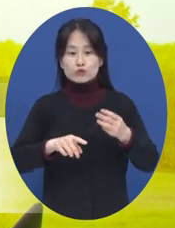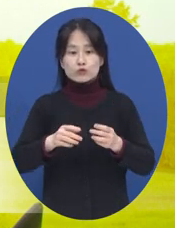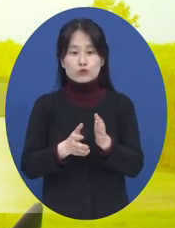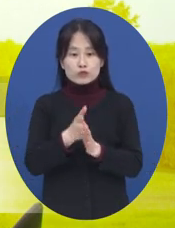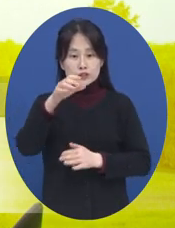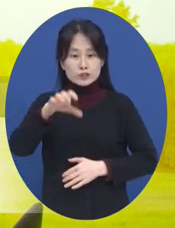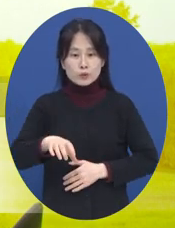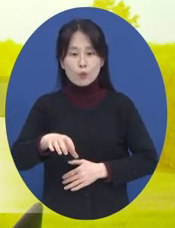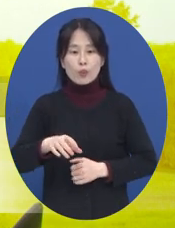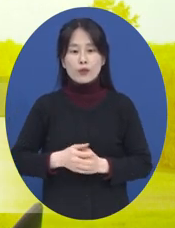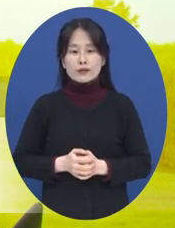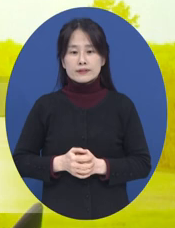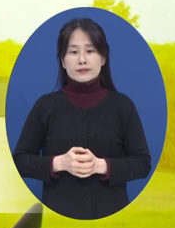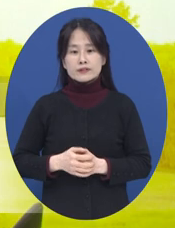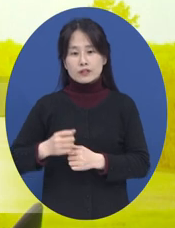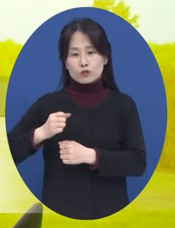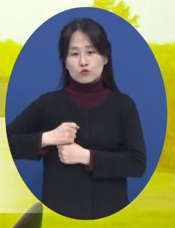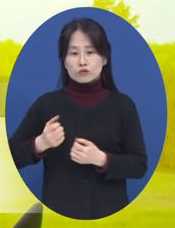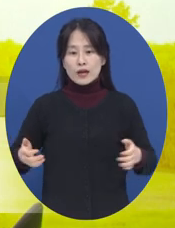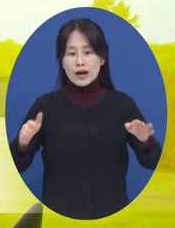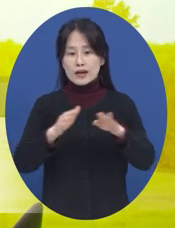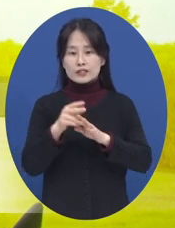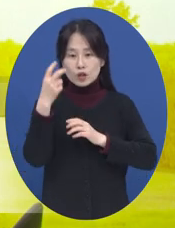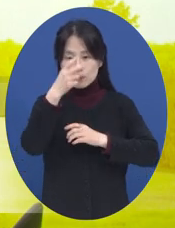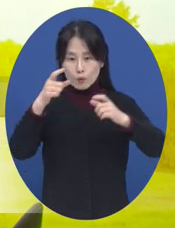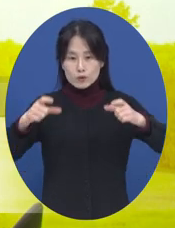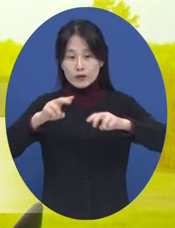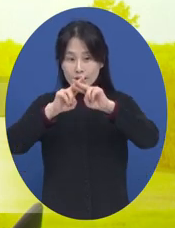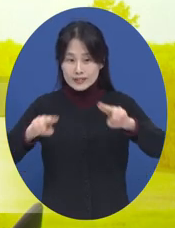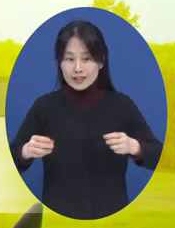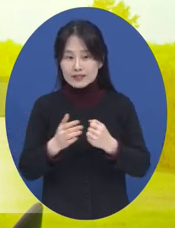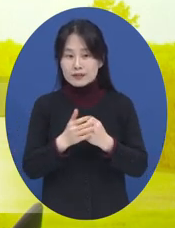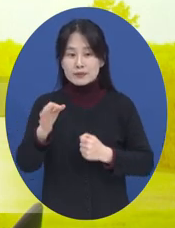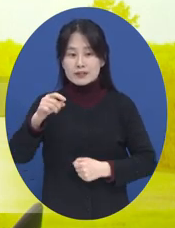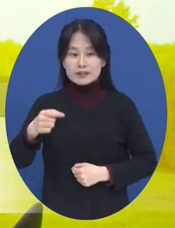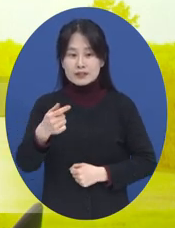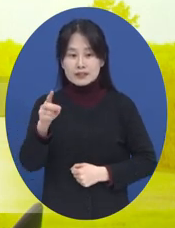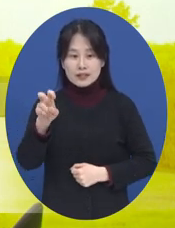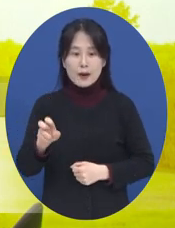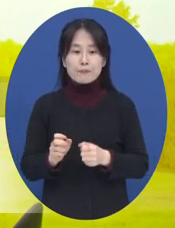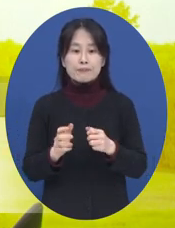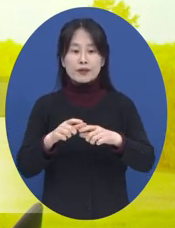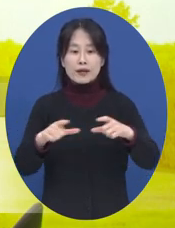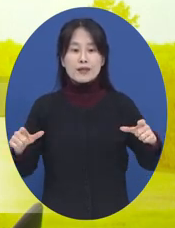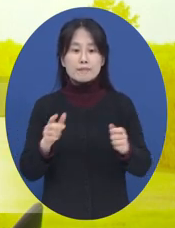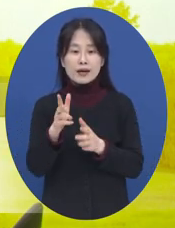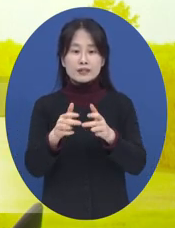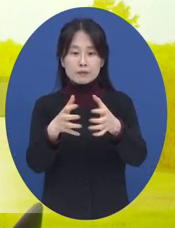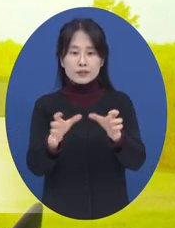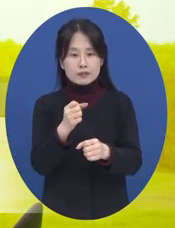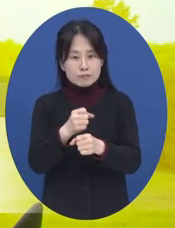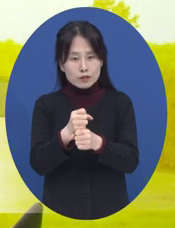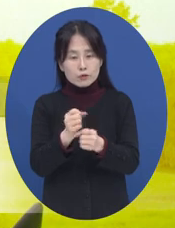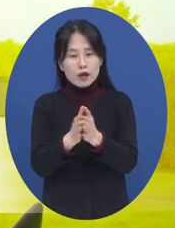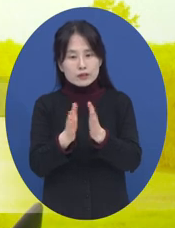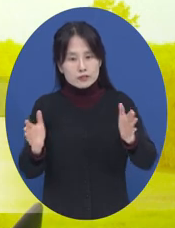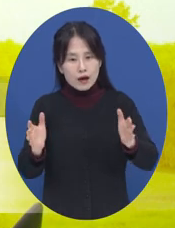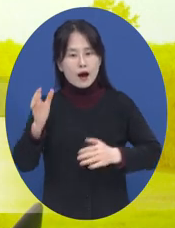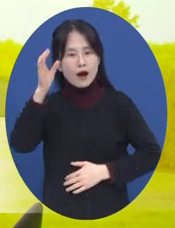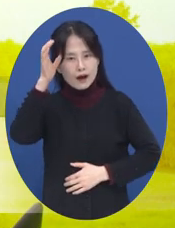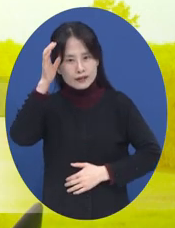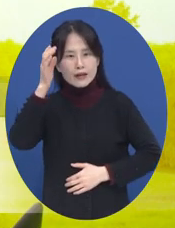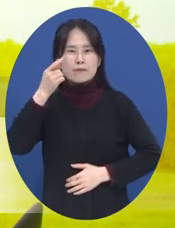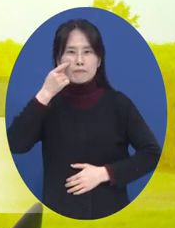양주시의 인형 녹 및 남면 일대의 군사시설보호구역 해제 로 은 남 일반 산업단지 조성에 탄력을